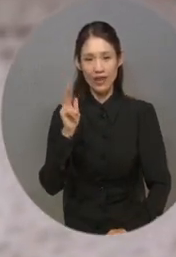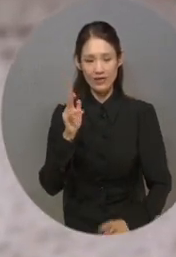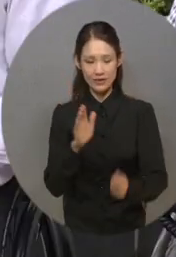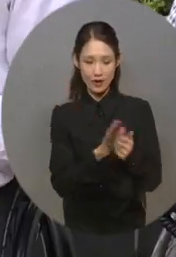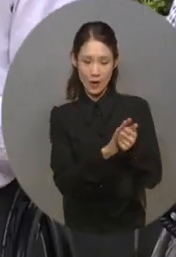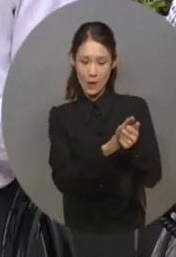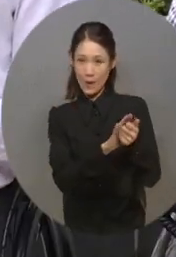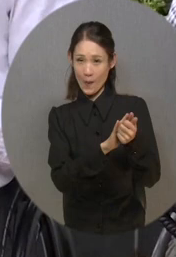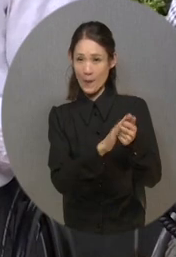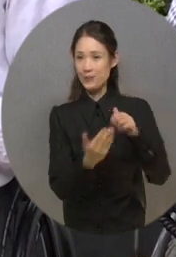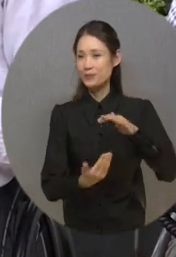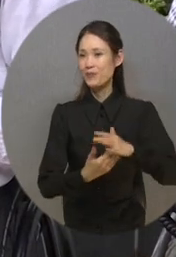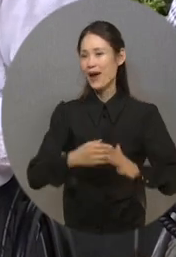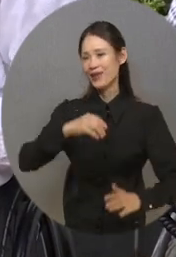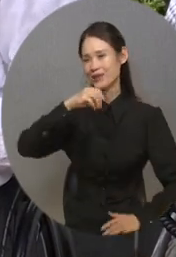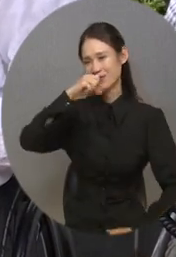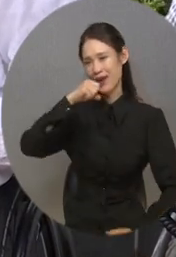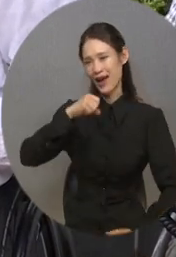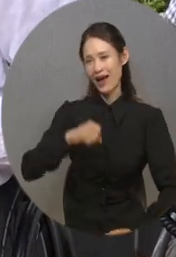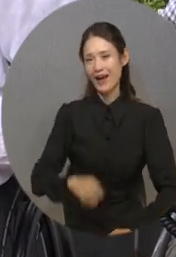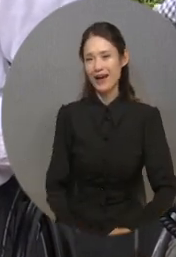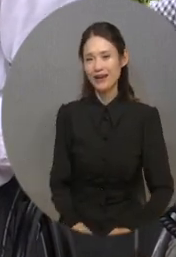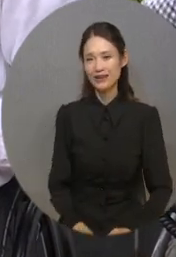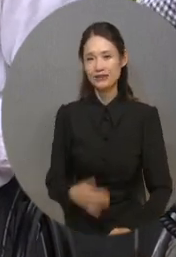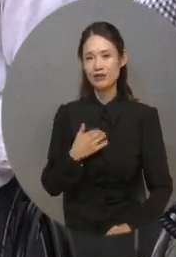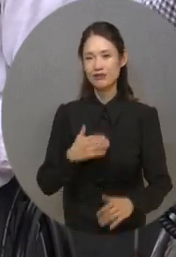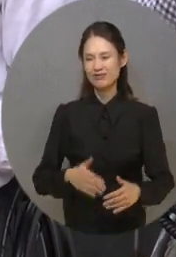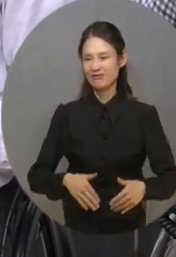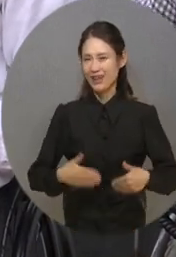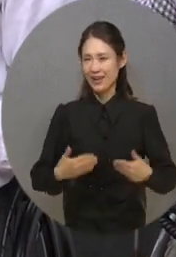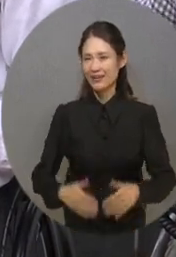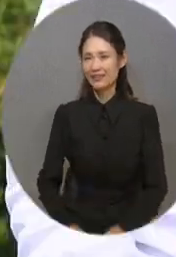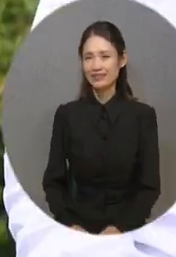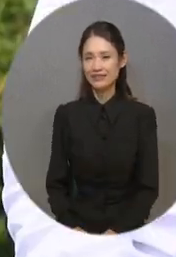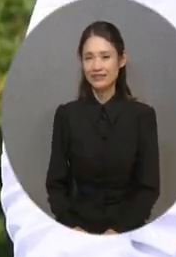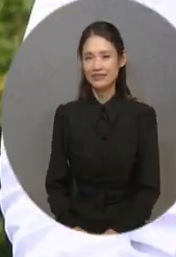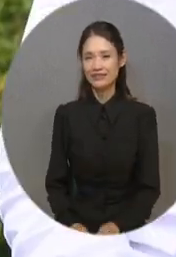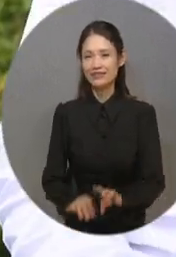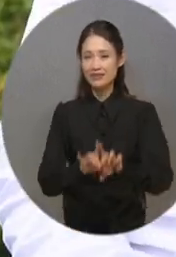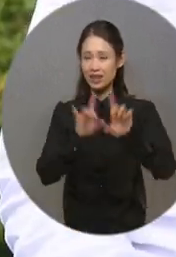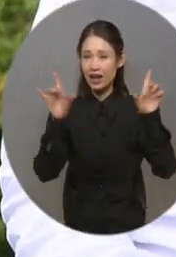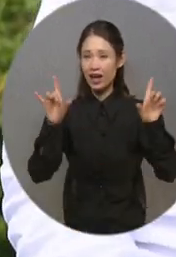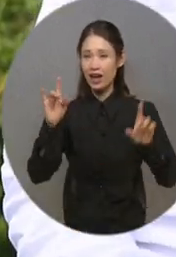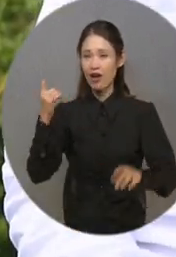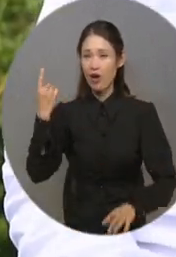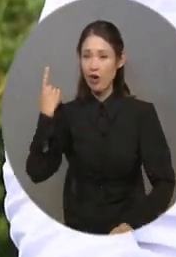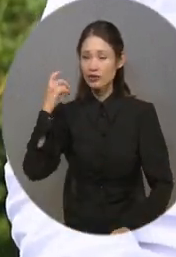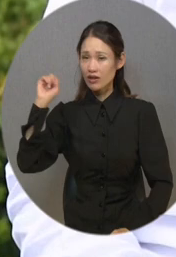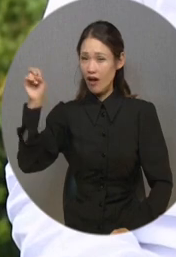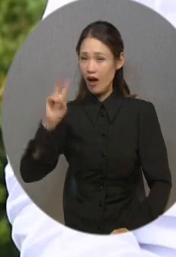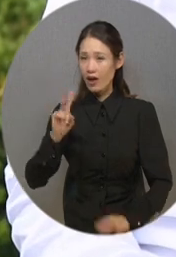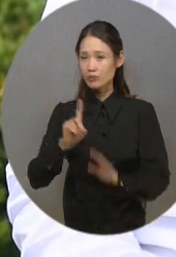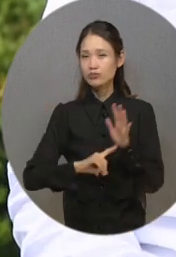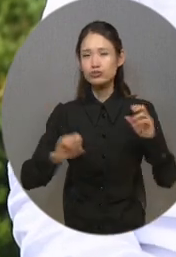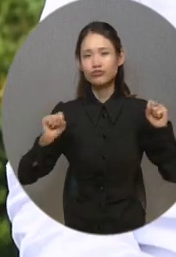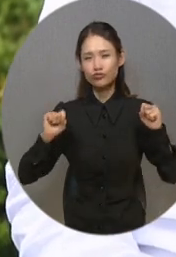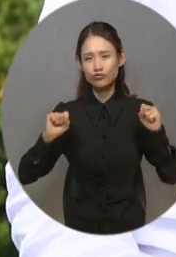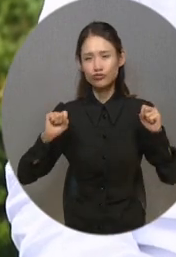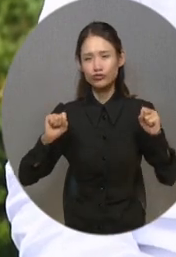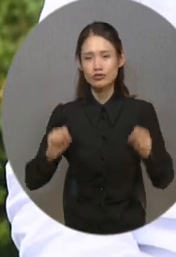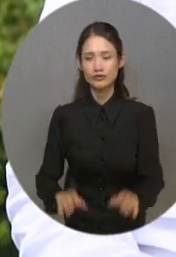늙은 저녁 어두운 밤에 혼자 걷는